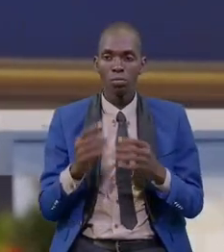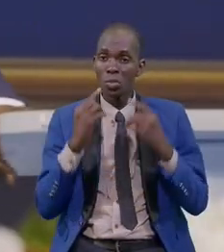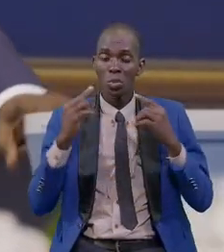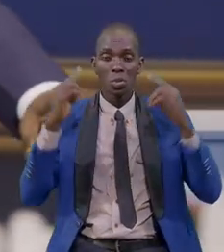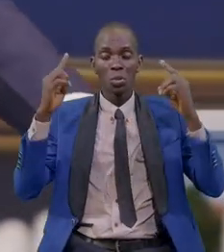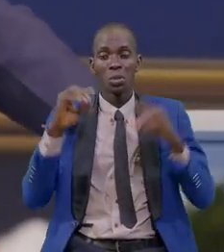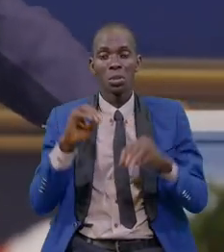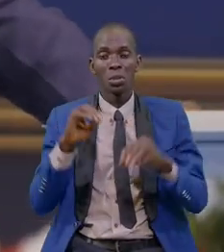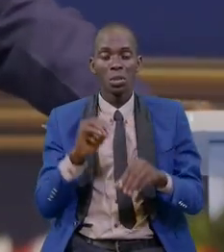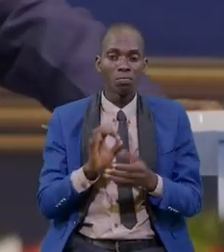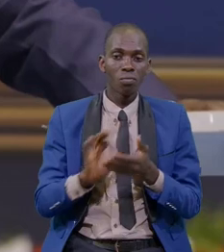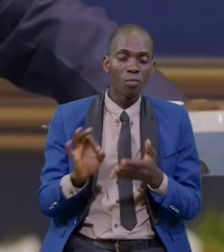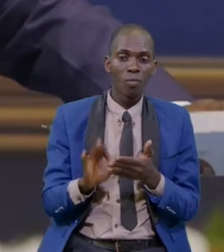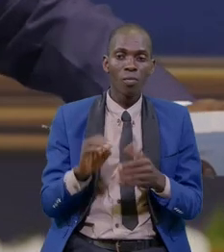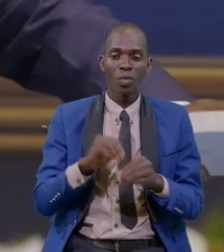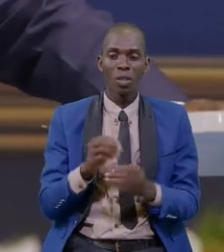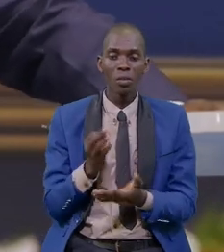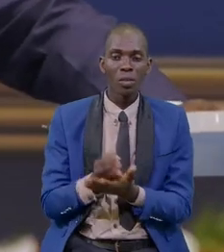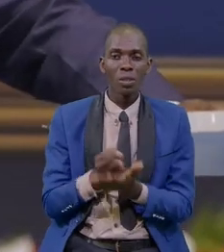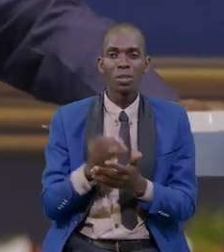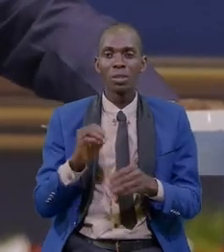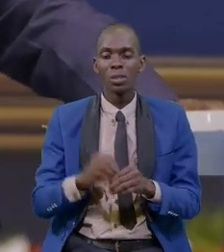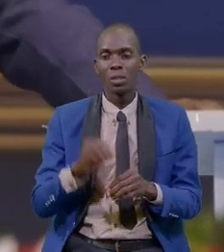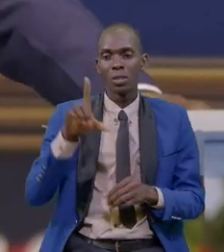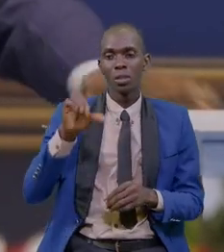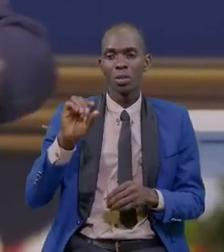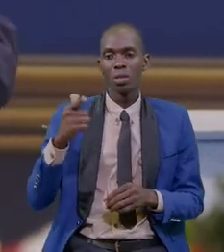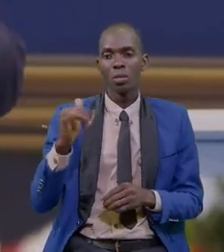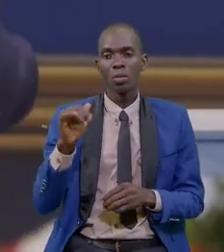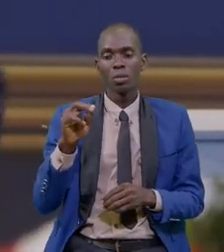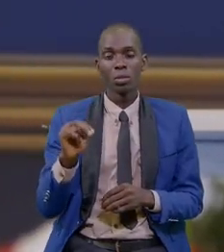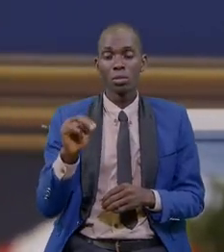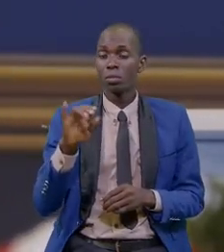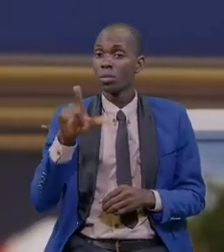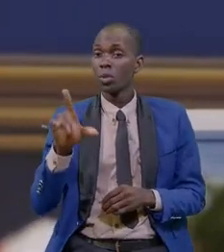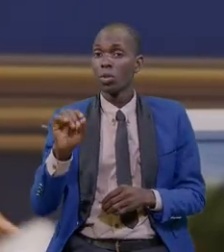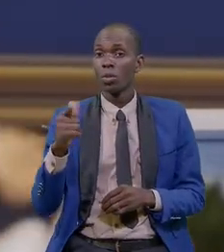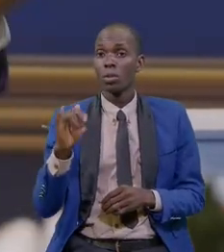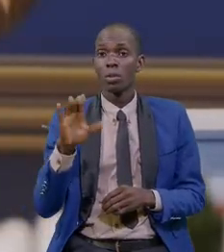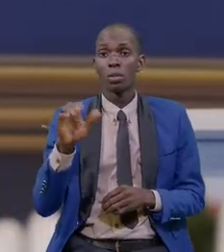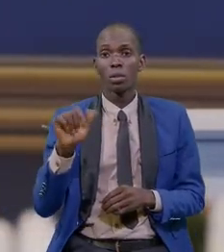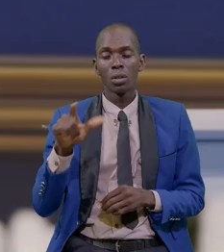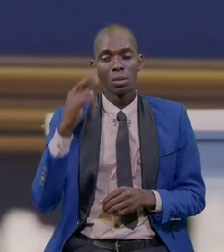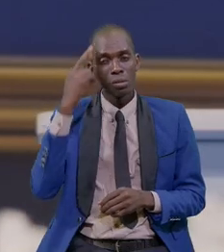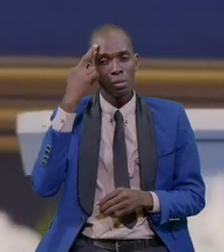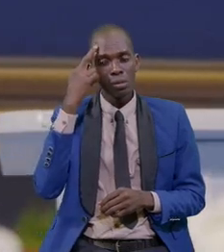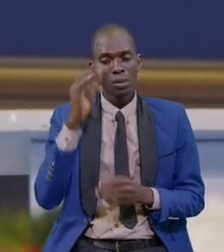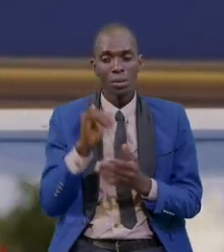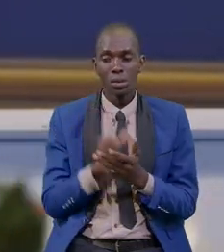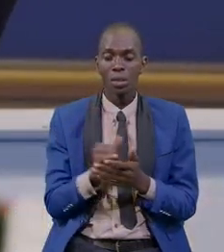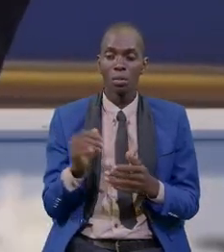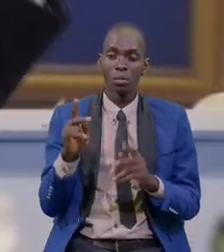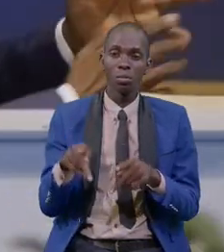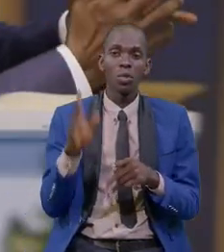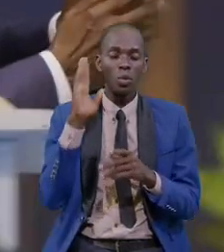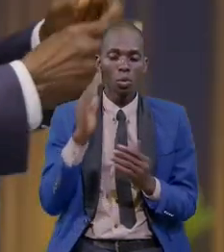finances, qui ne veut pas réussir dans la logique, dans la raison logique. Et c'est ce monde va s'effondrer. Il n'y